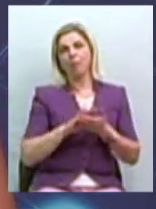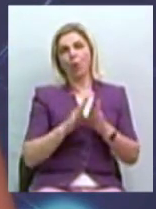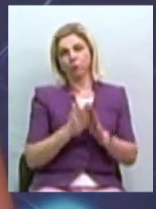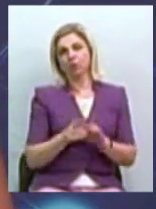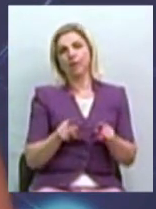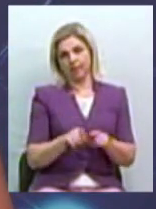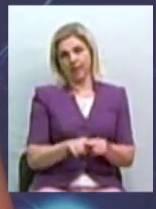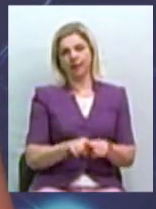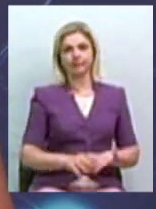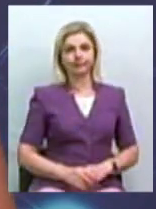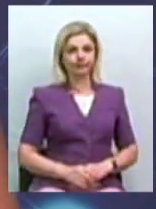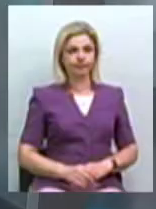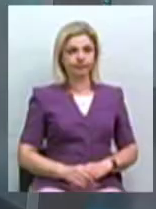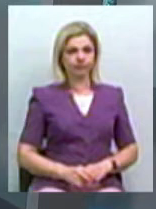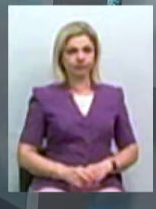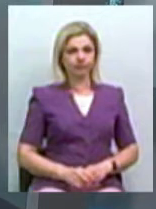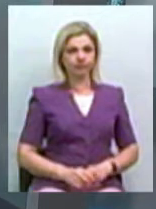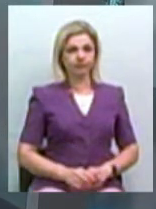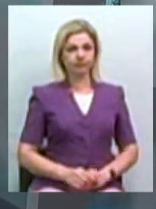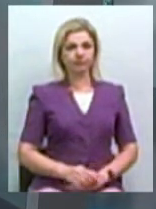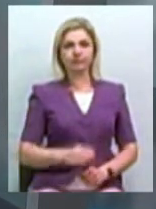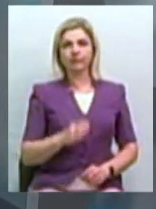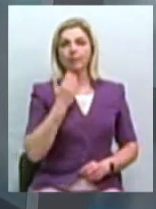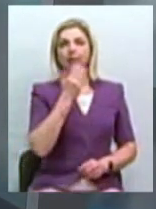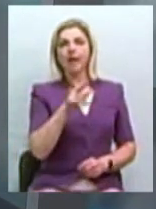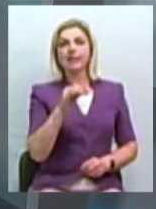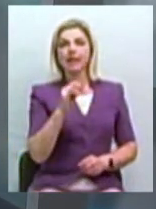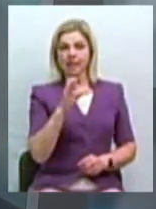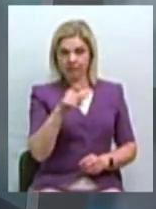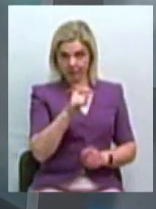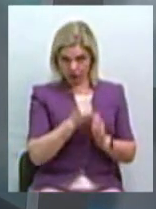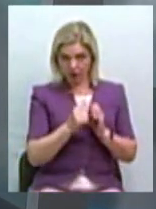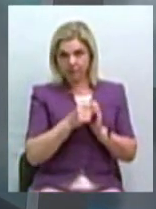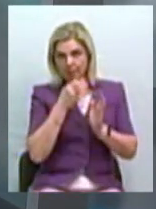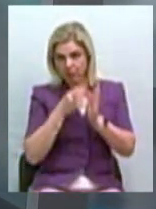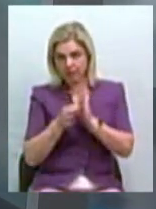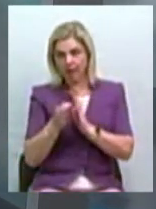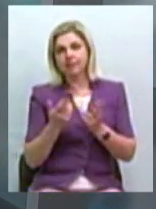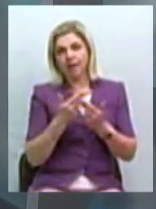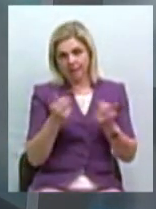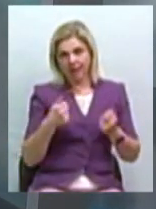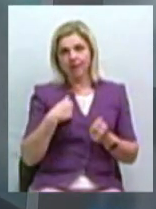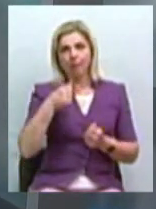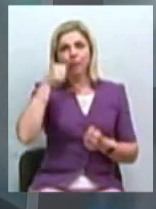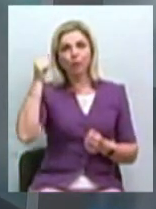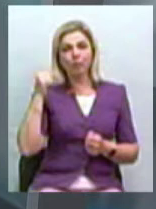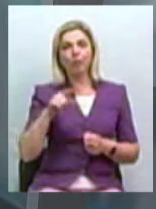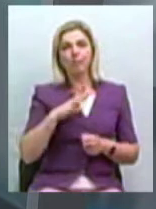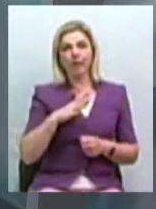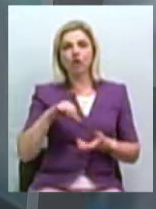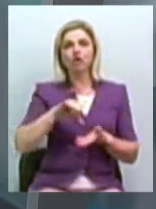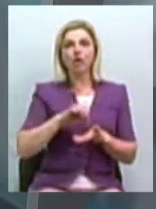воно так. Денис, ви часто підказуєте? Так, звичайно, я в тому році був членом експертної ради,